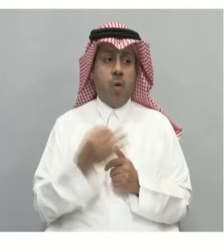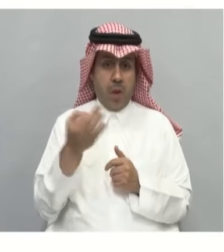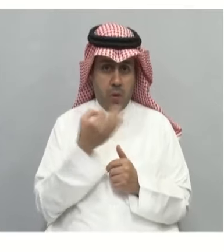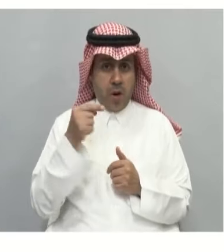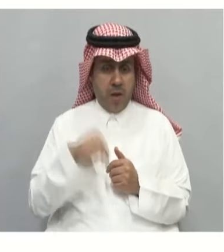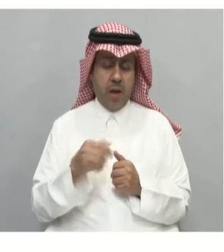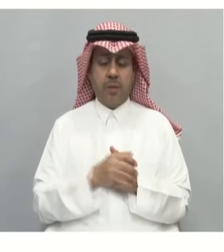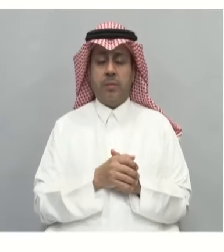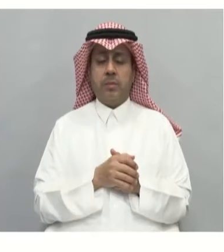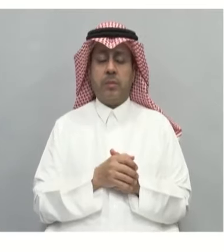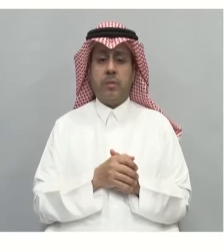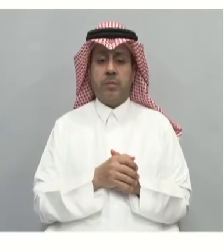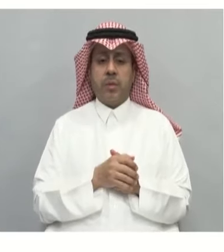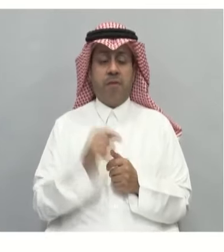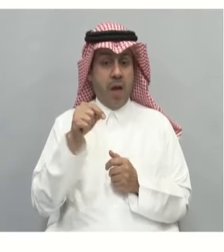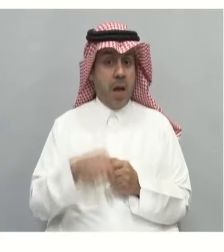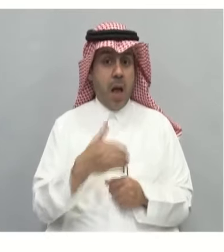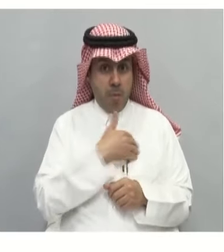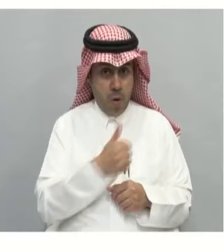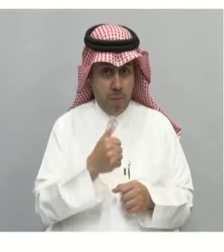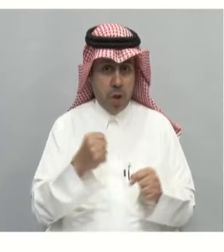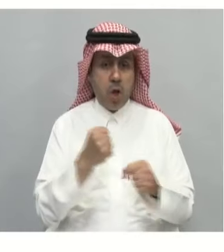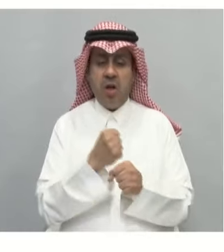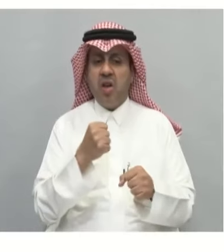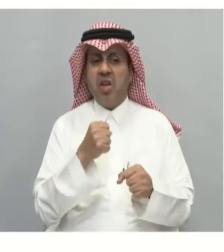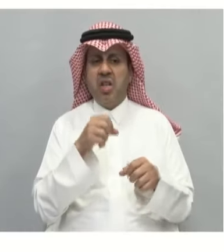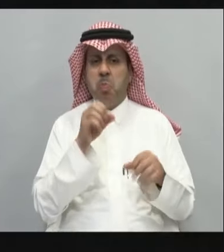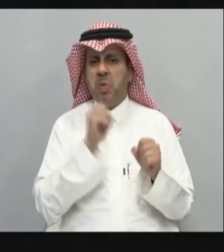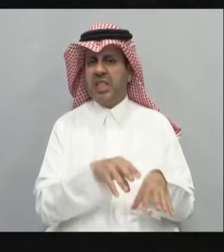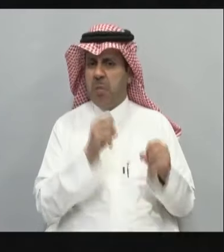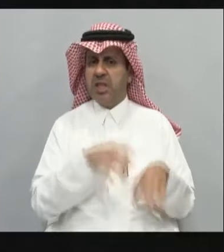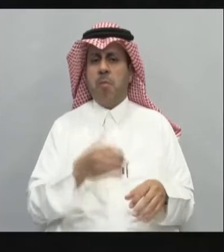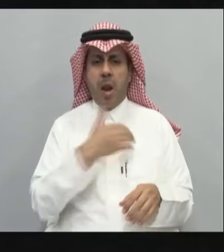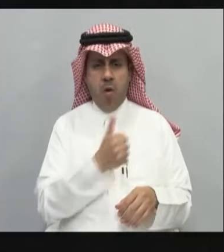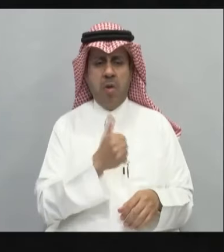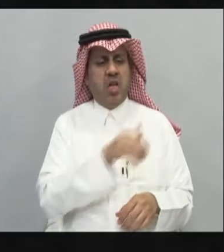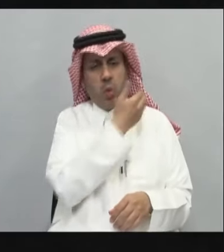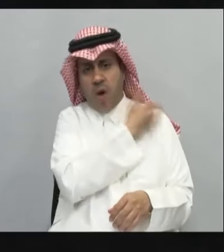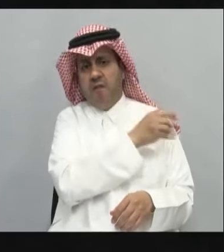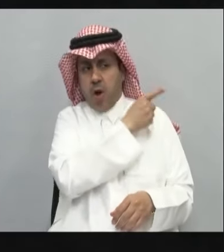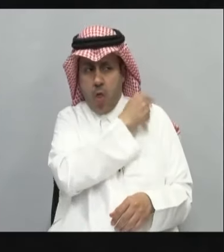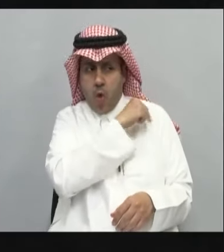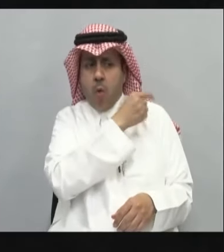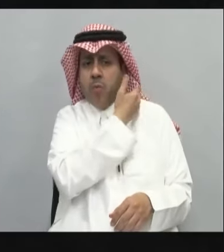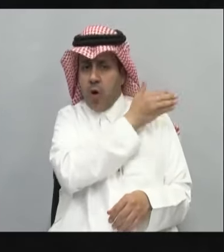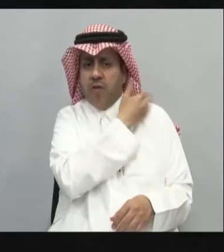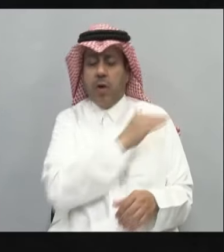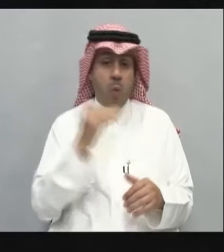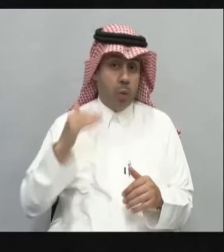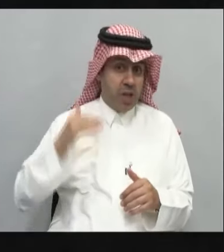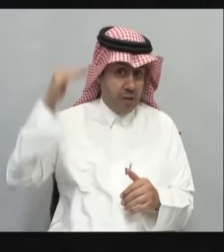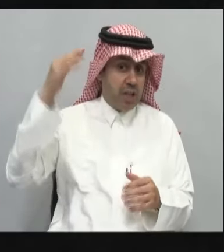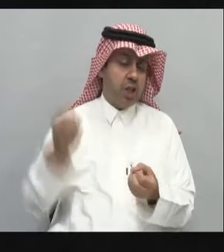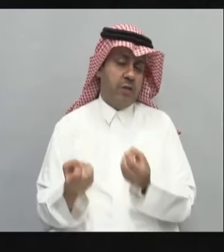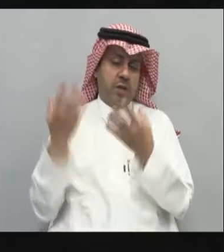كذلكم قبل قليل في ان المؤمن يصيبه من ابتلاءات تكفر خطاياه وترفع درجاته